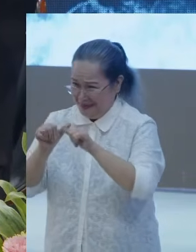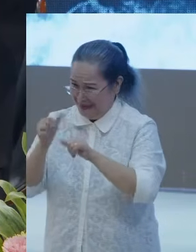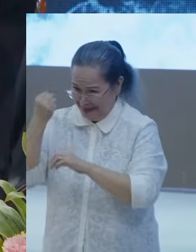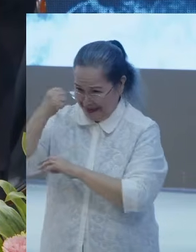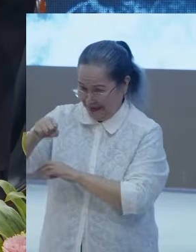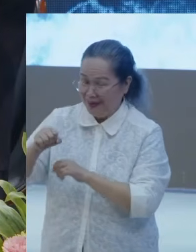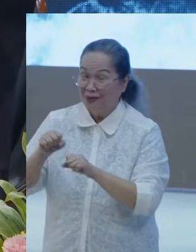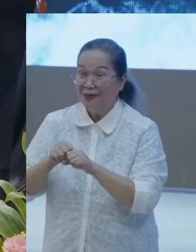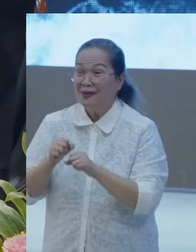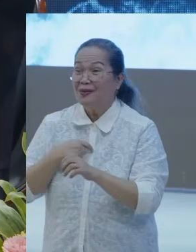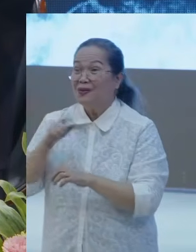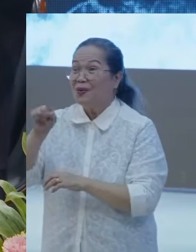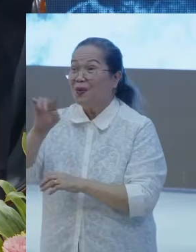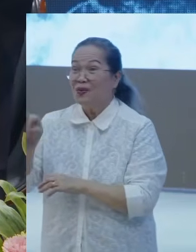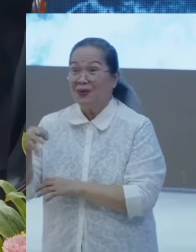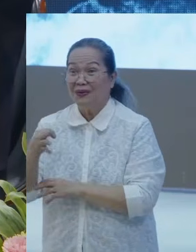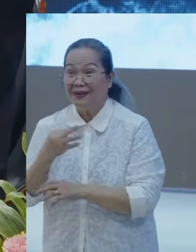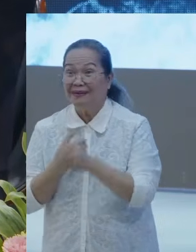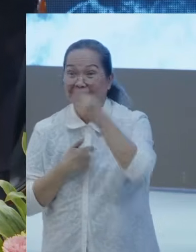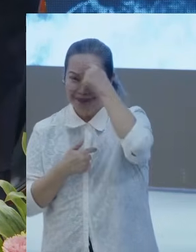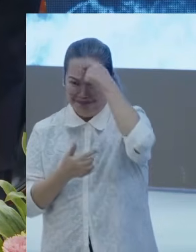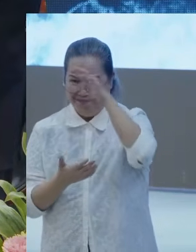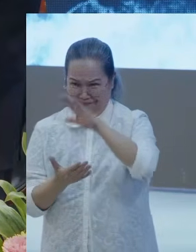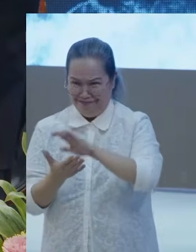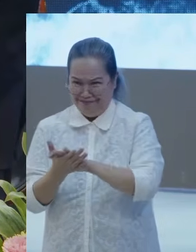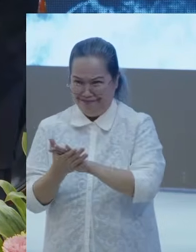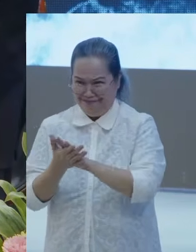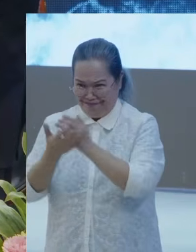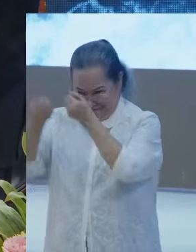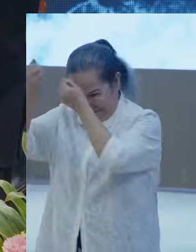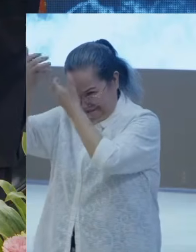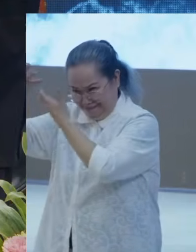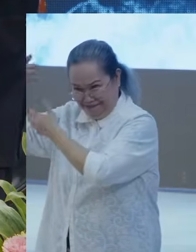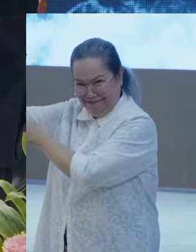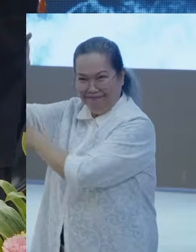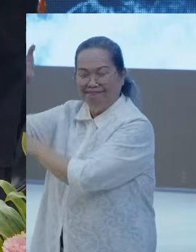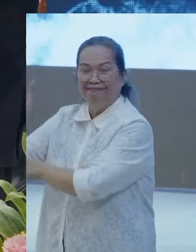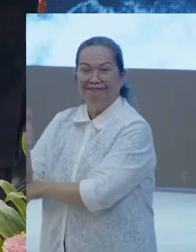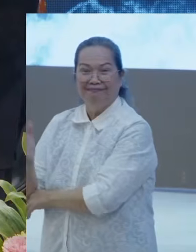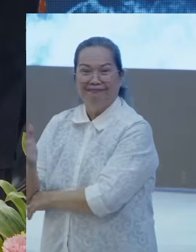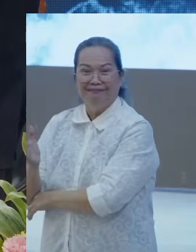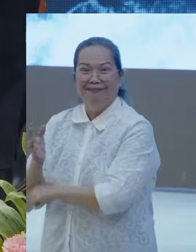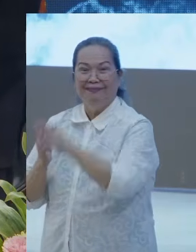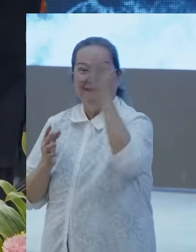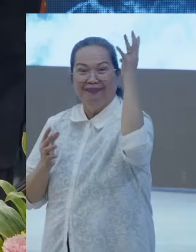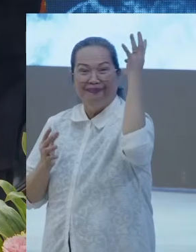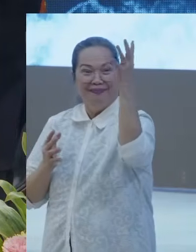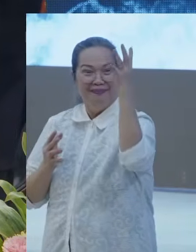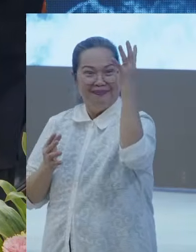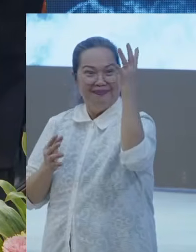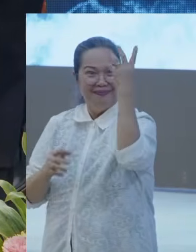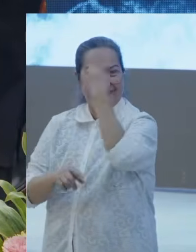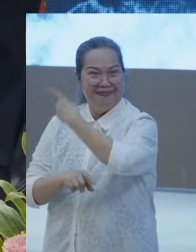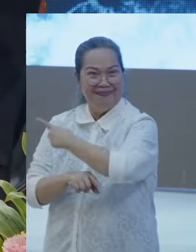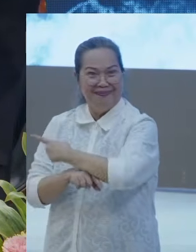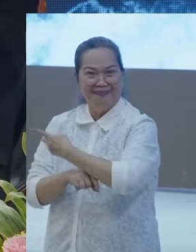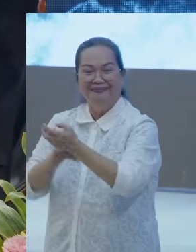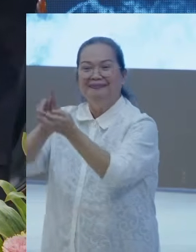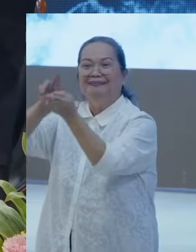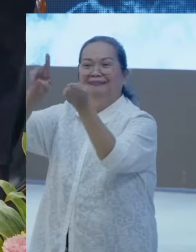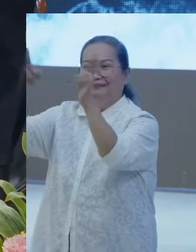So sumunod si Jonah, alam na natin ang nangyari. Yet 40 days and Nineveh will be